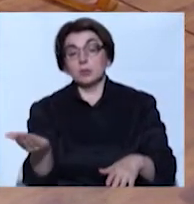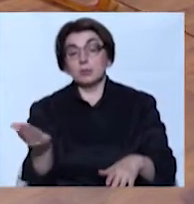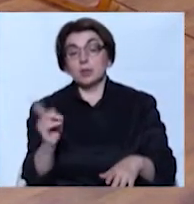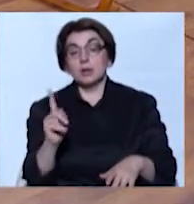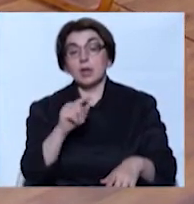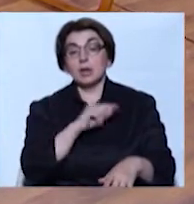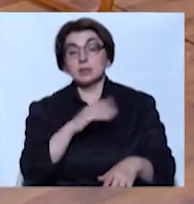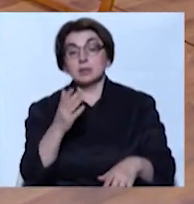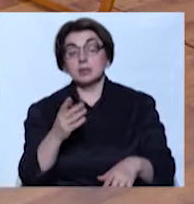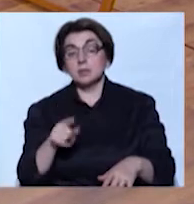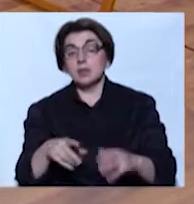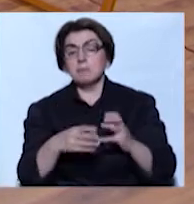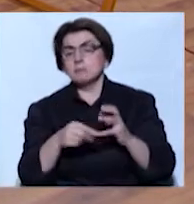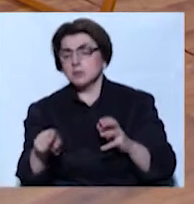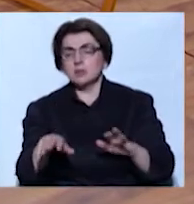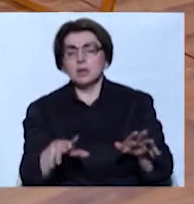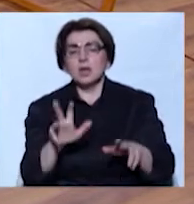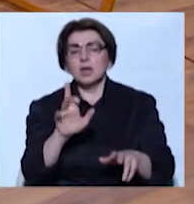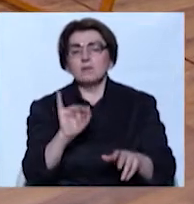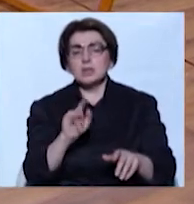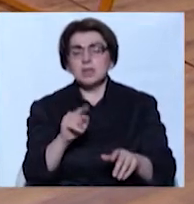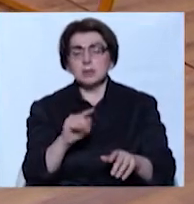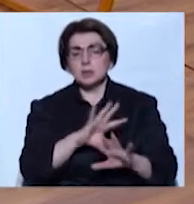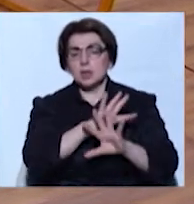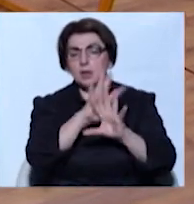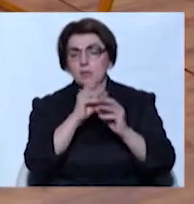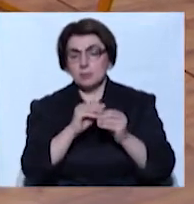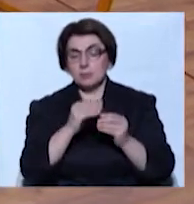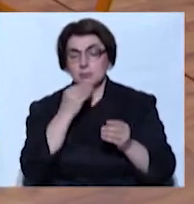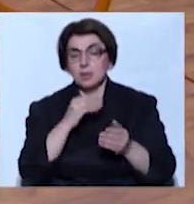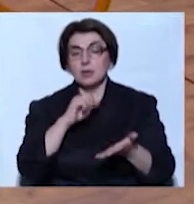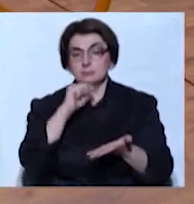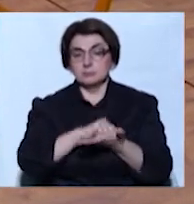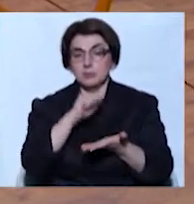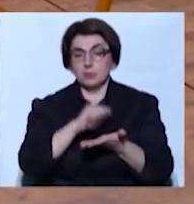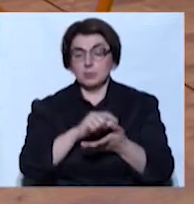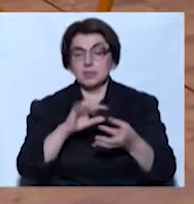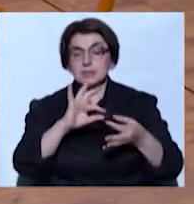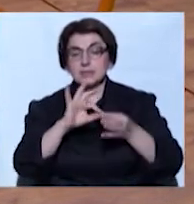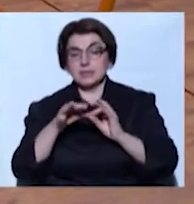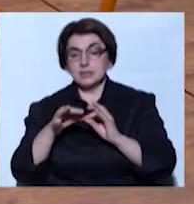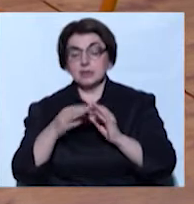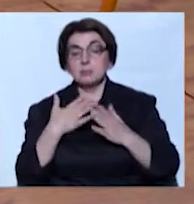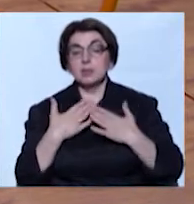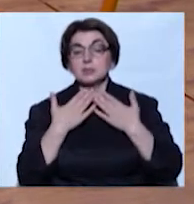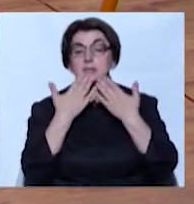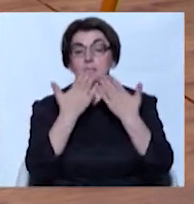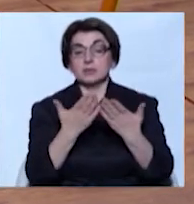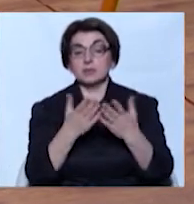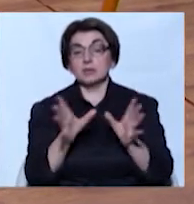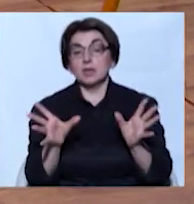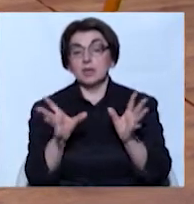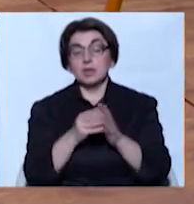რა ახასიათებთ ქვეწარმავლებს. მე ეს ყველაფერი დავბეჭდე, ეს წინა დადებები მე წავიკითხავ და